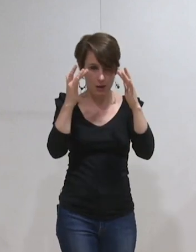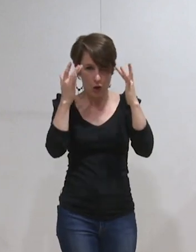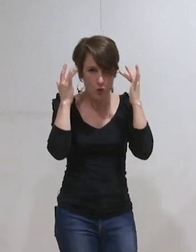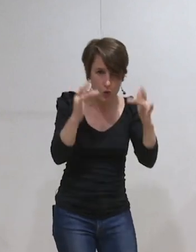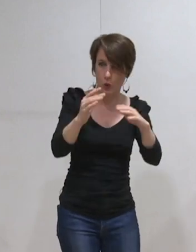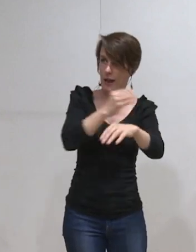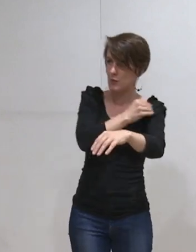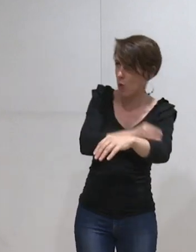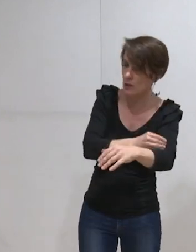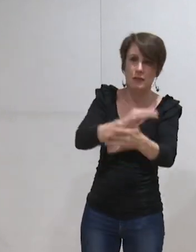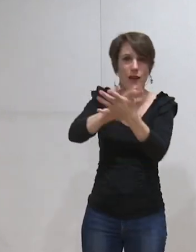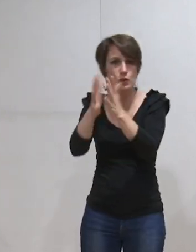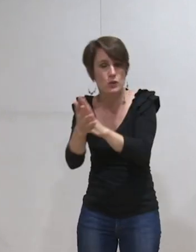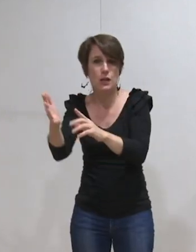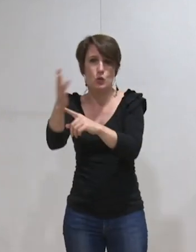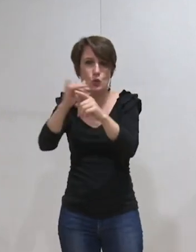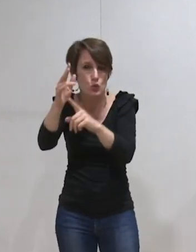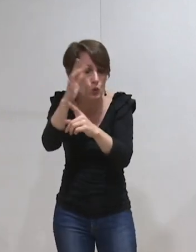et le et le